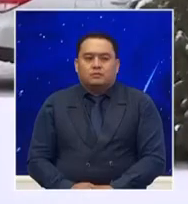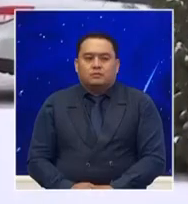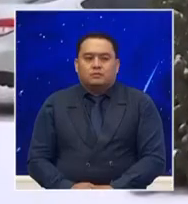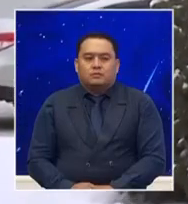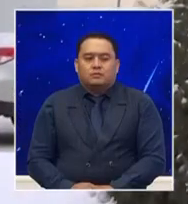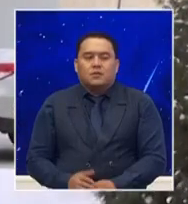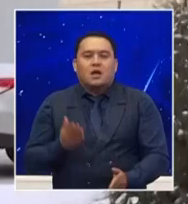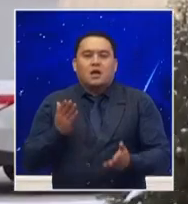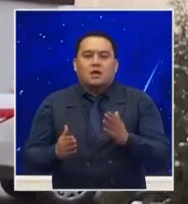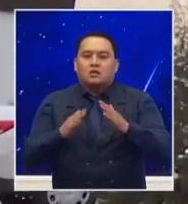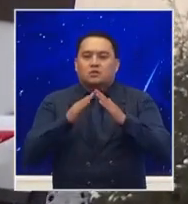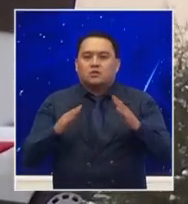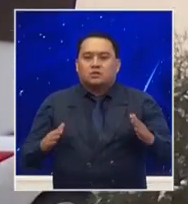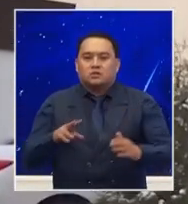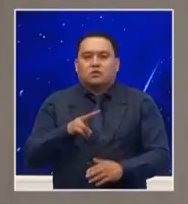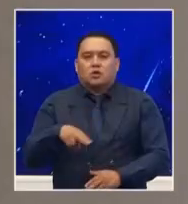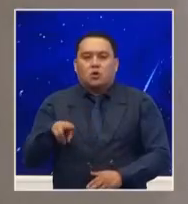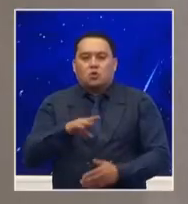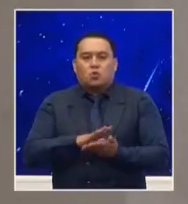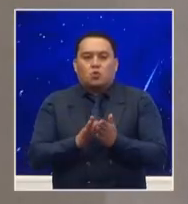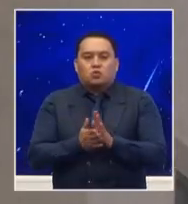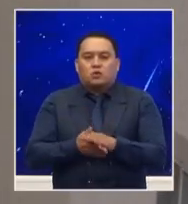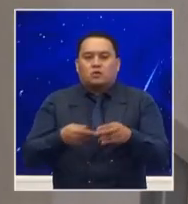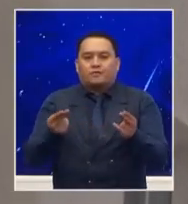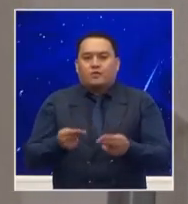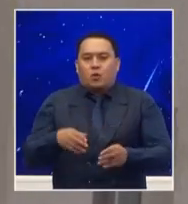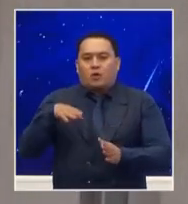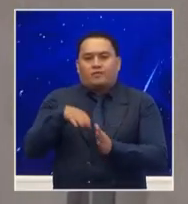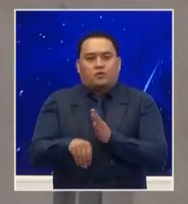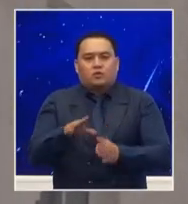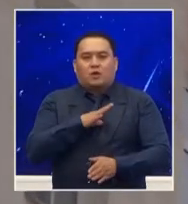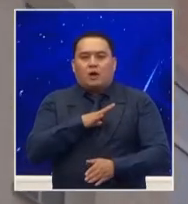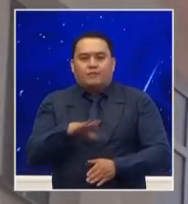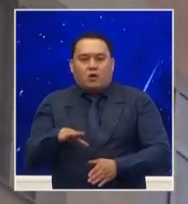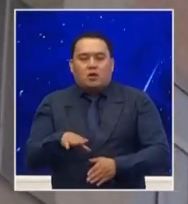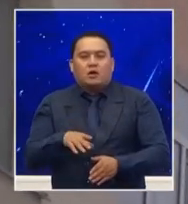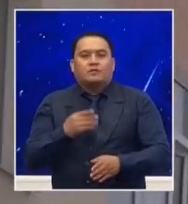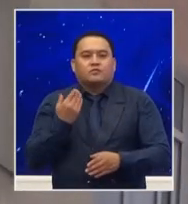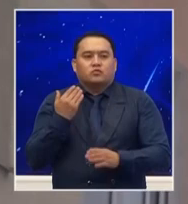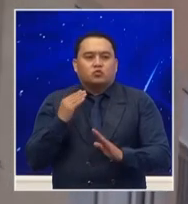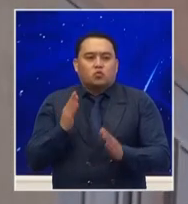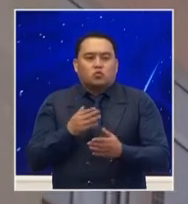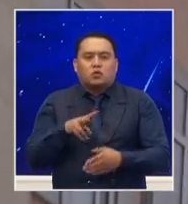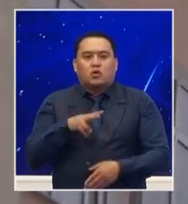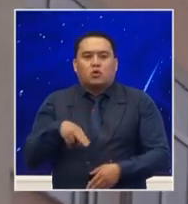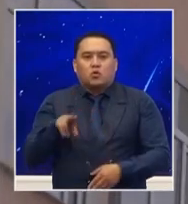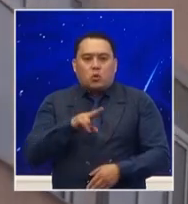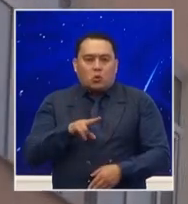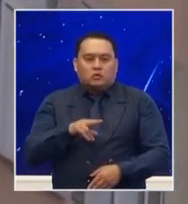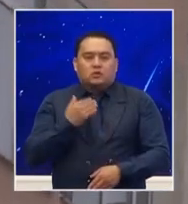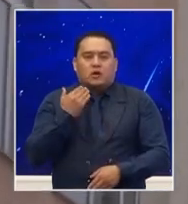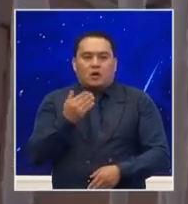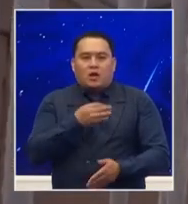Даже если очистка крыш от наледи не входит в условия договора между членами кооператива, однако в случае падения смертельной глыбы